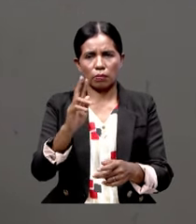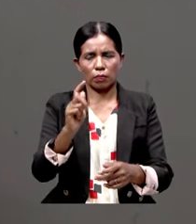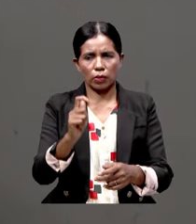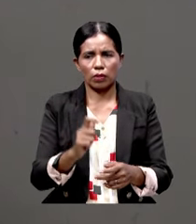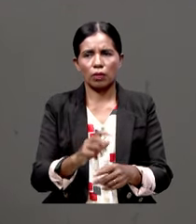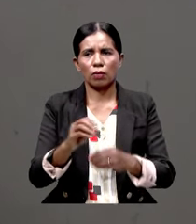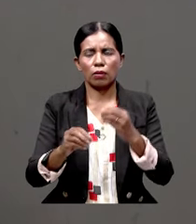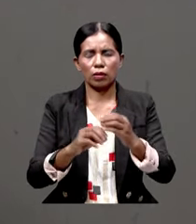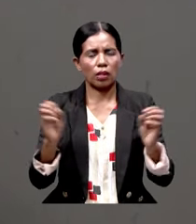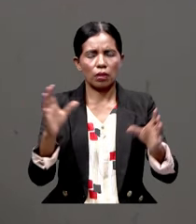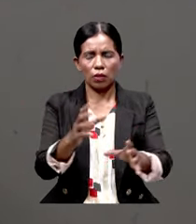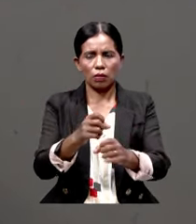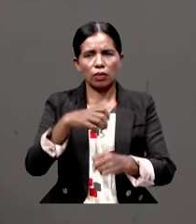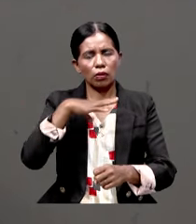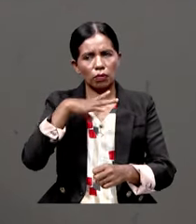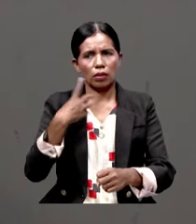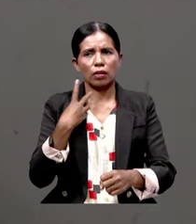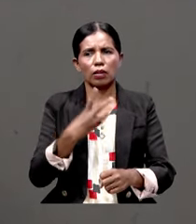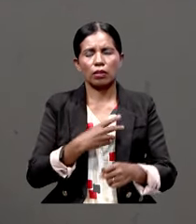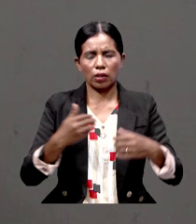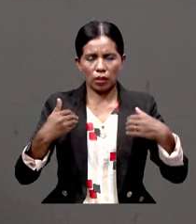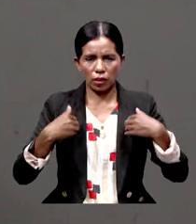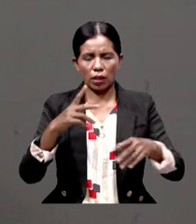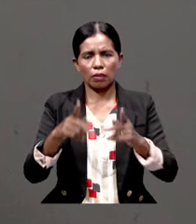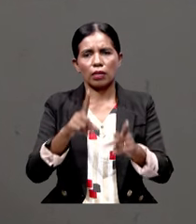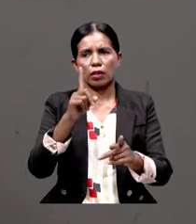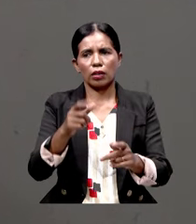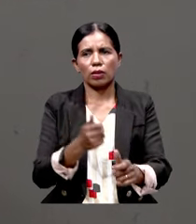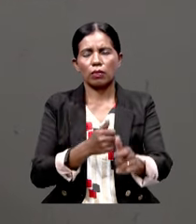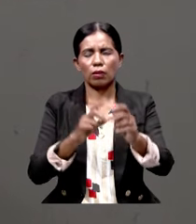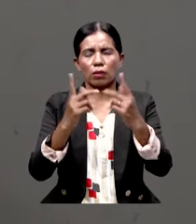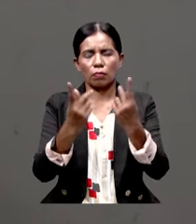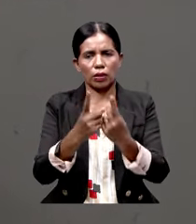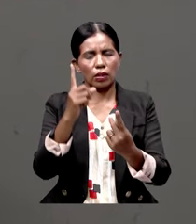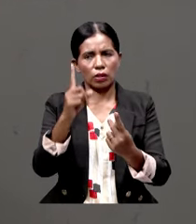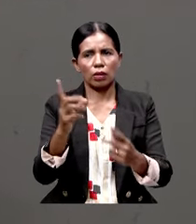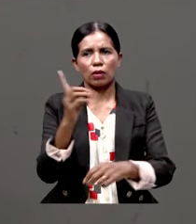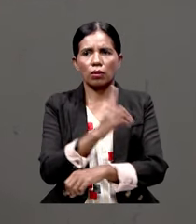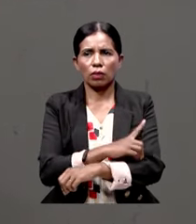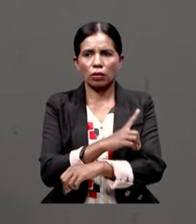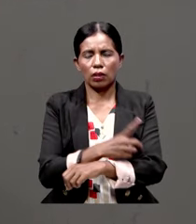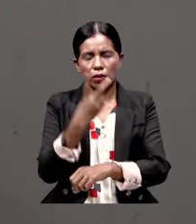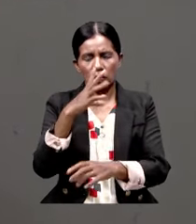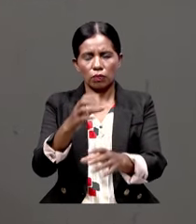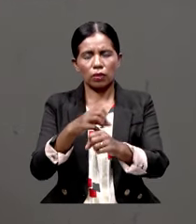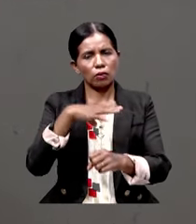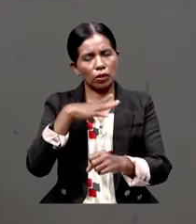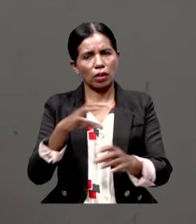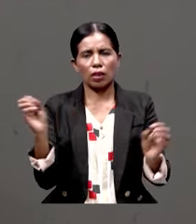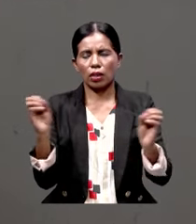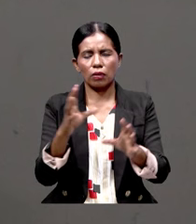kono ba ida laba foti ite ite ite supervisor ida ke tuir hela kompanya ne perlor orang kontrol sira foti kala foti